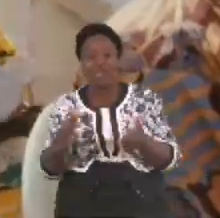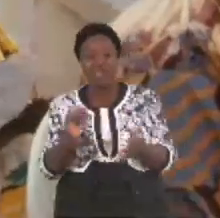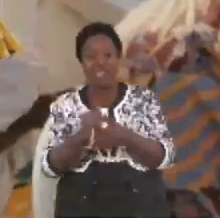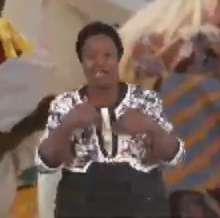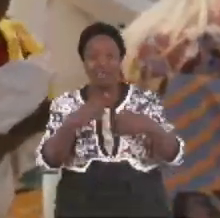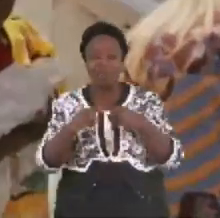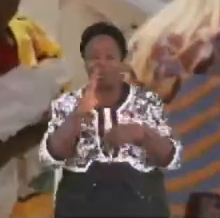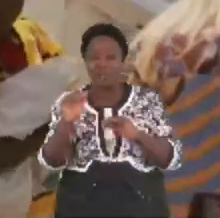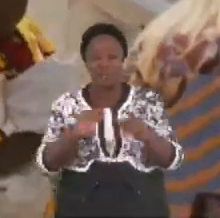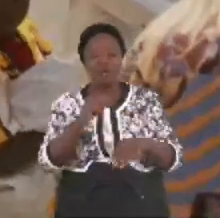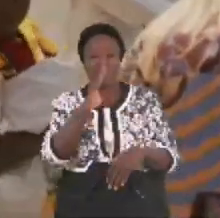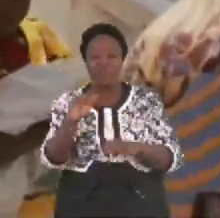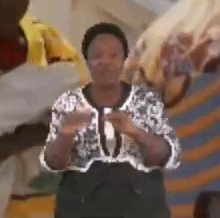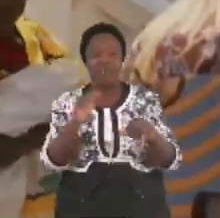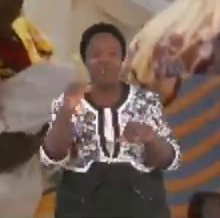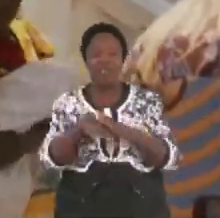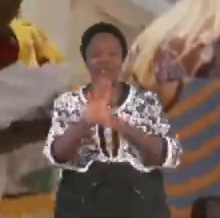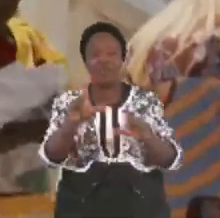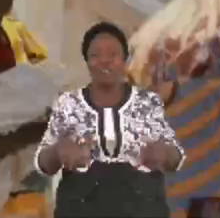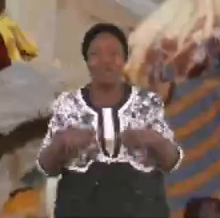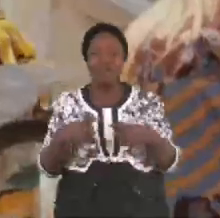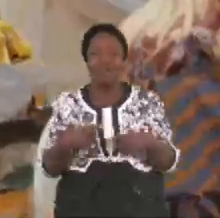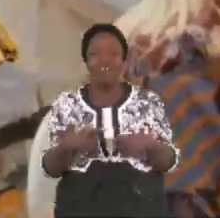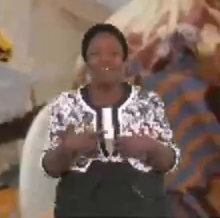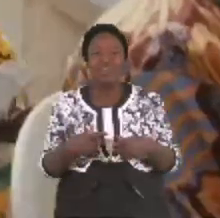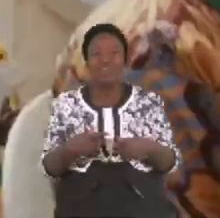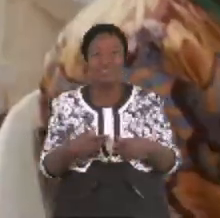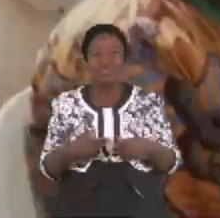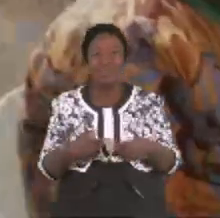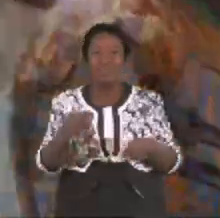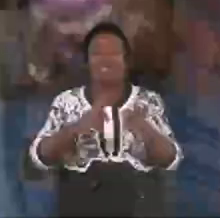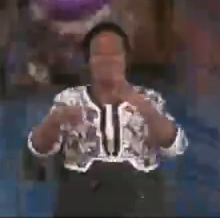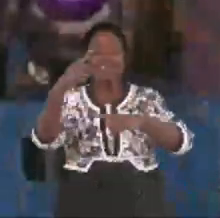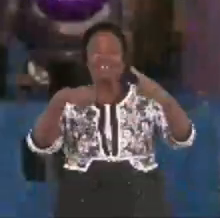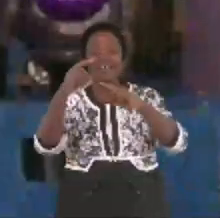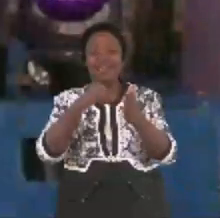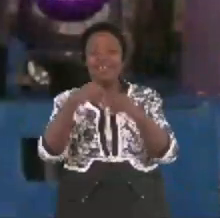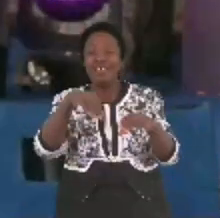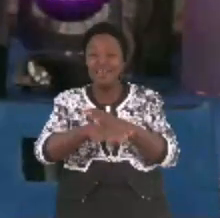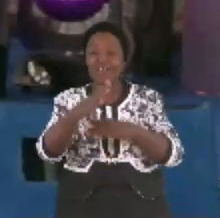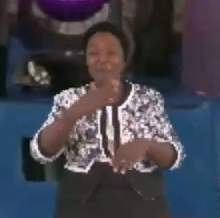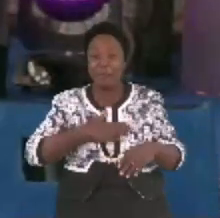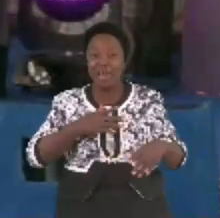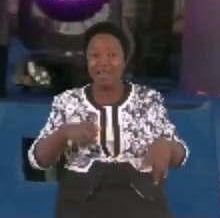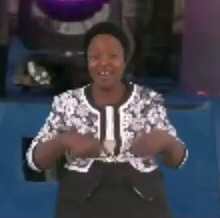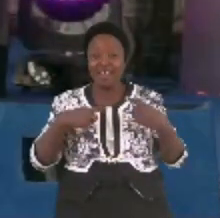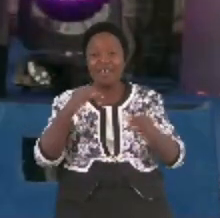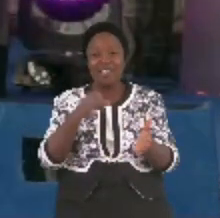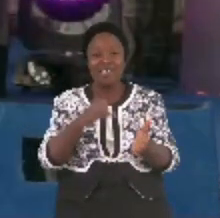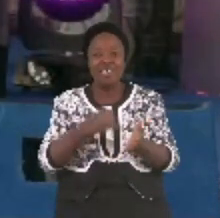qui doit être fait sera fait dans ta vie. Dans ma vie, ce sera